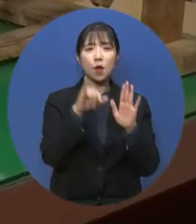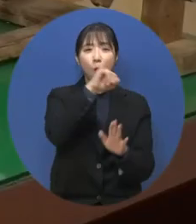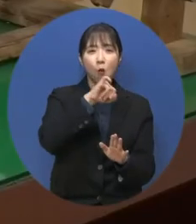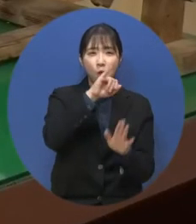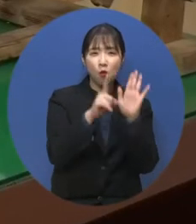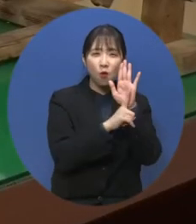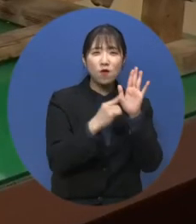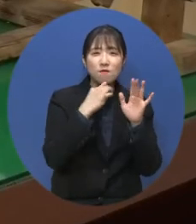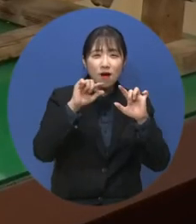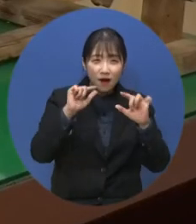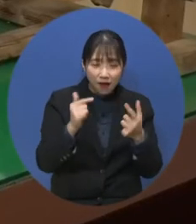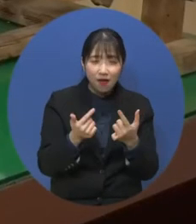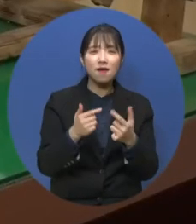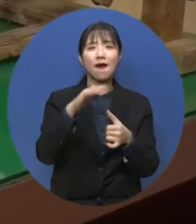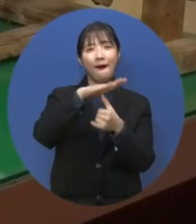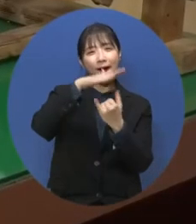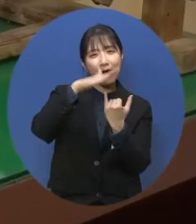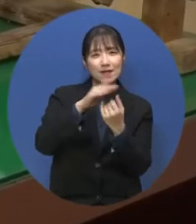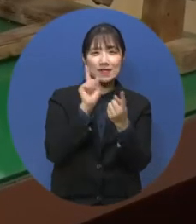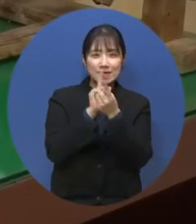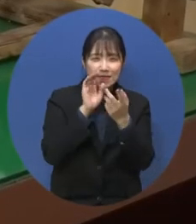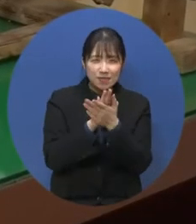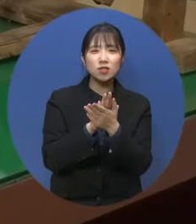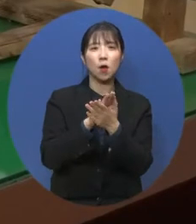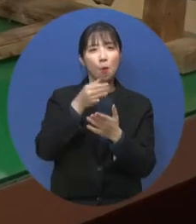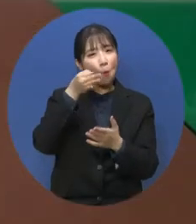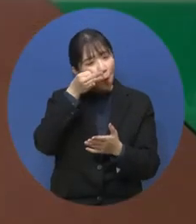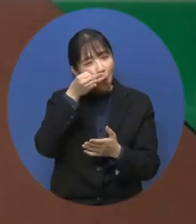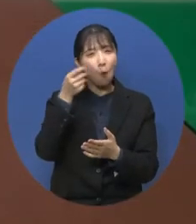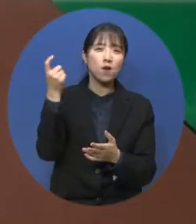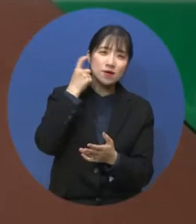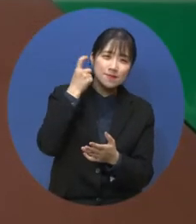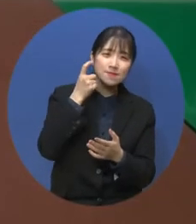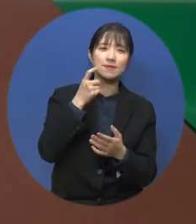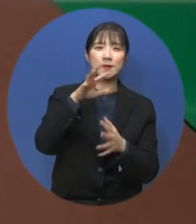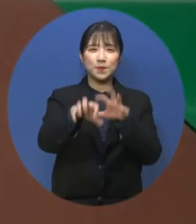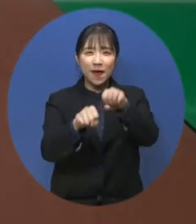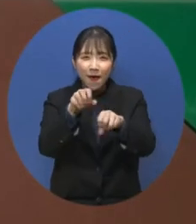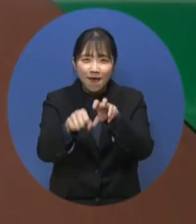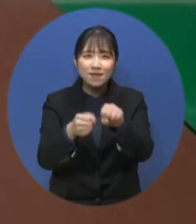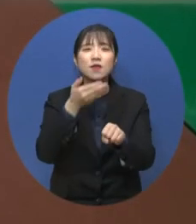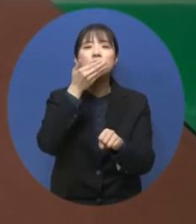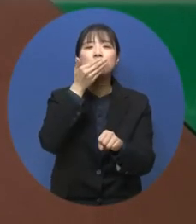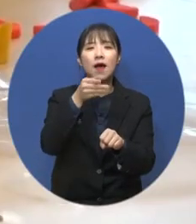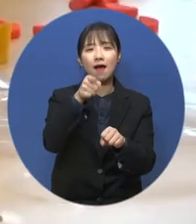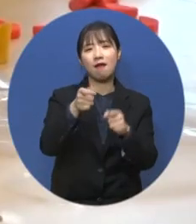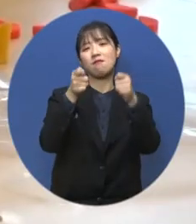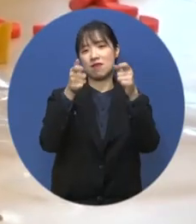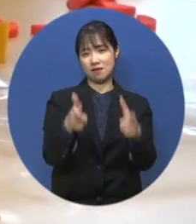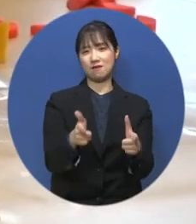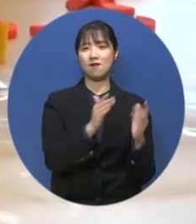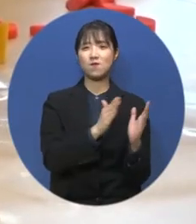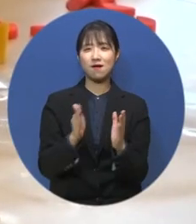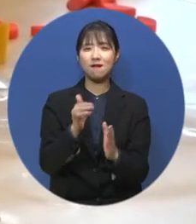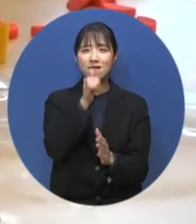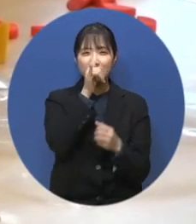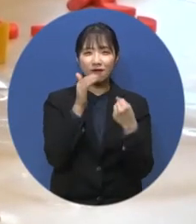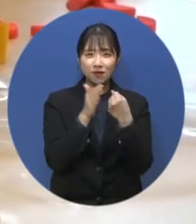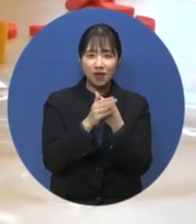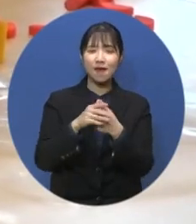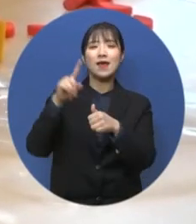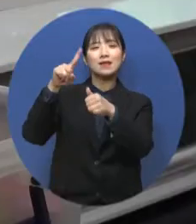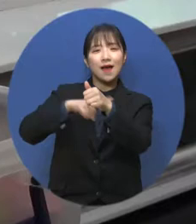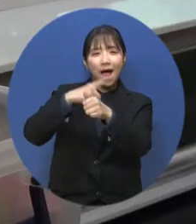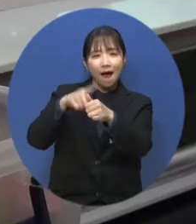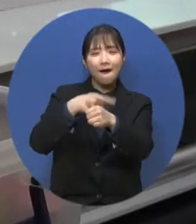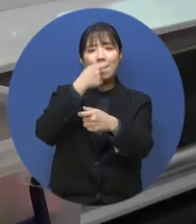아니라 아이들이 보고 듣고 직접 피부로 느낄 수 있도록 체험관에서 직접 체험해 볼 수 있는 기회까지 마련해 자연과